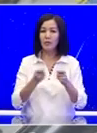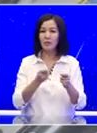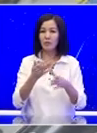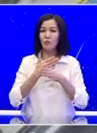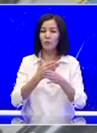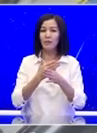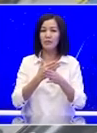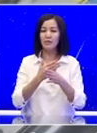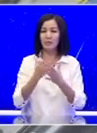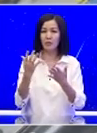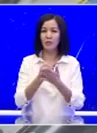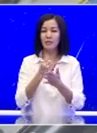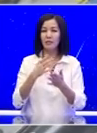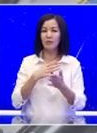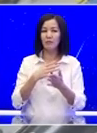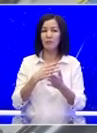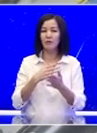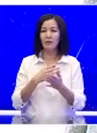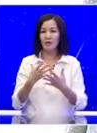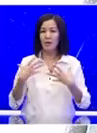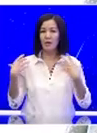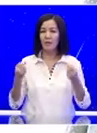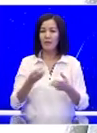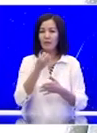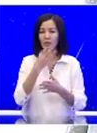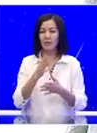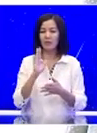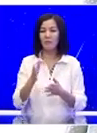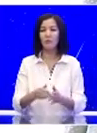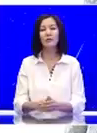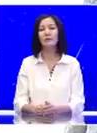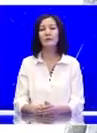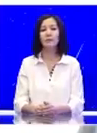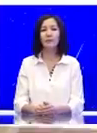жетістікке жетіп отырмыз. Құдай тек амандық, жақсылықтар кездесуге.